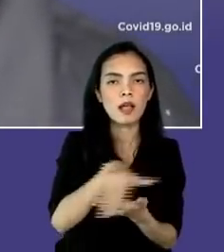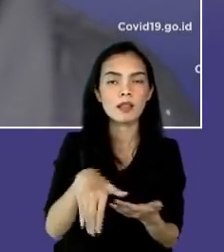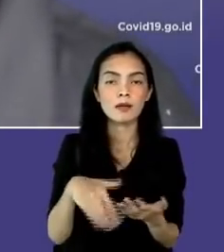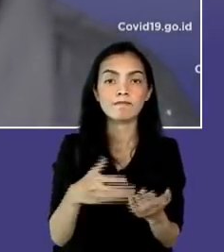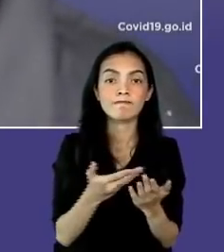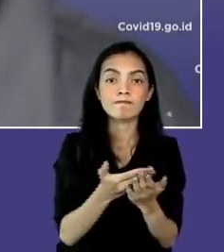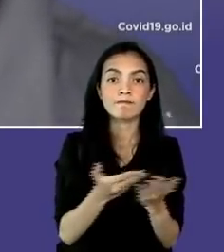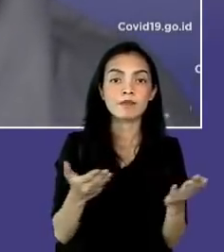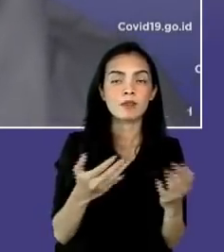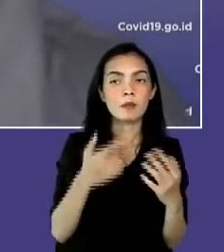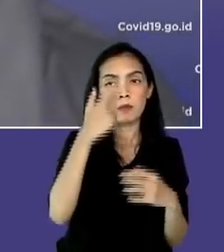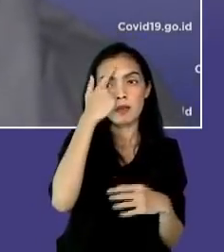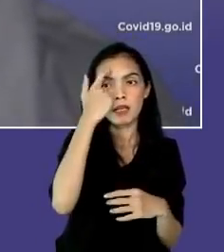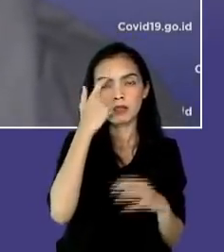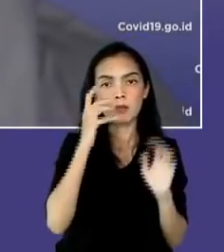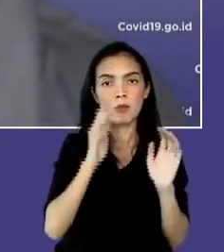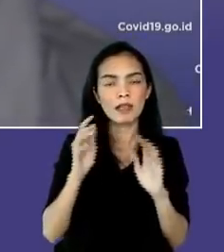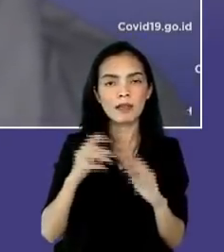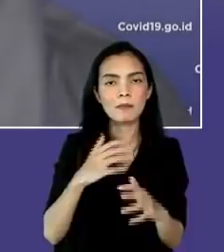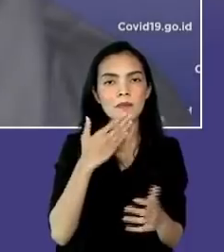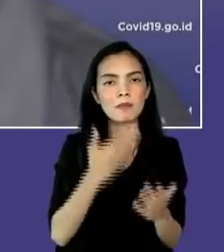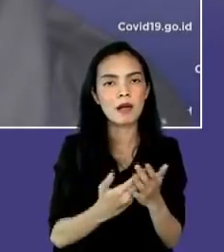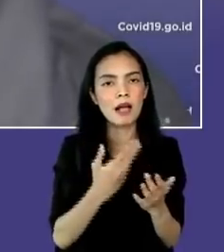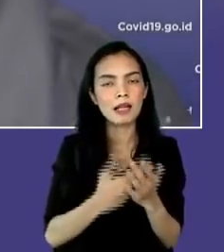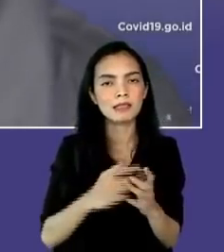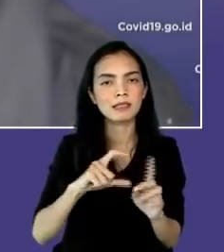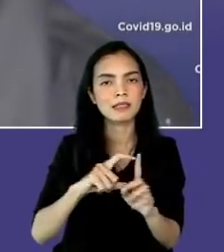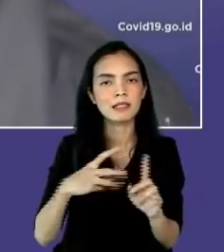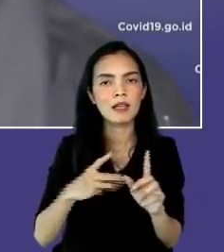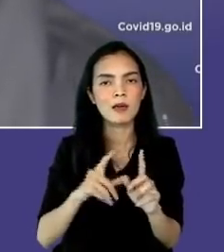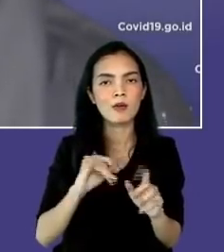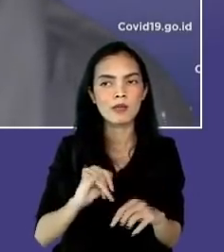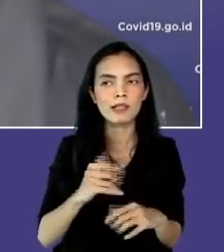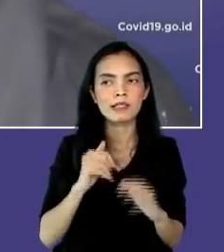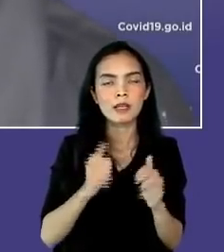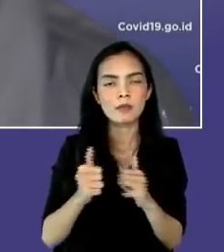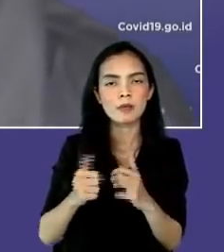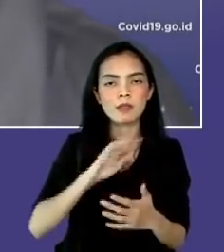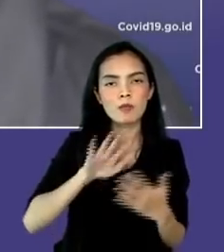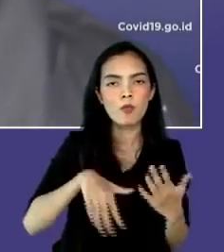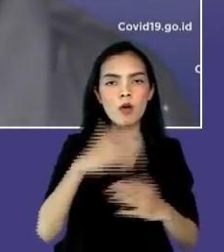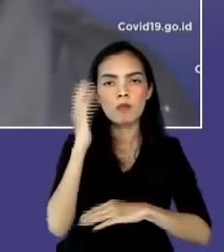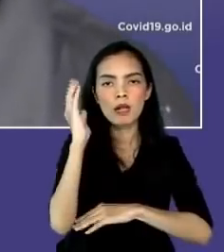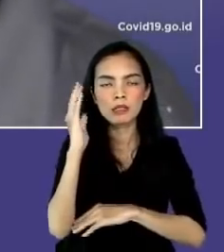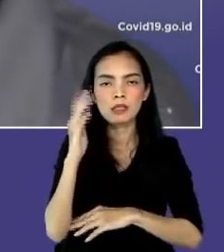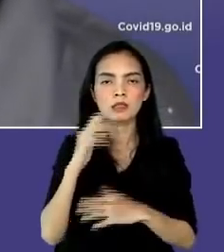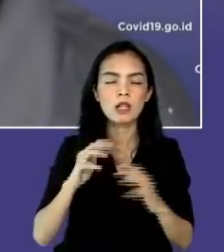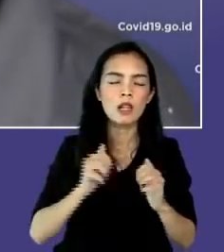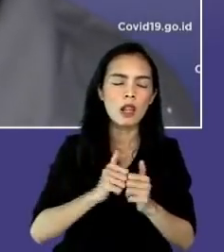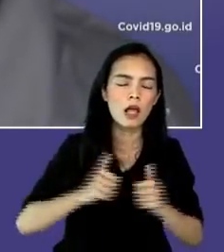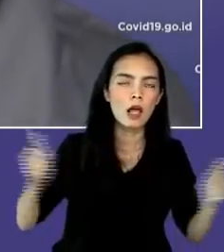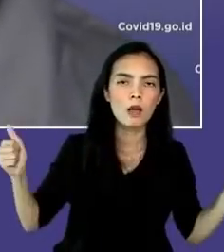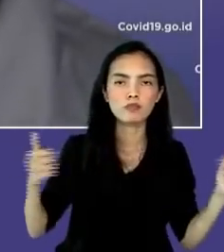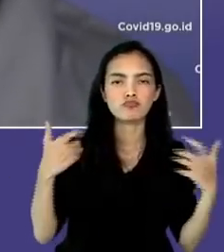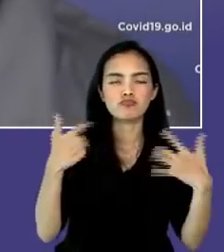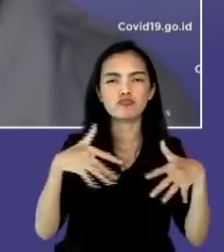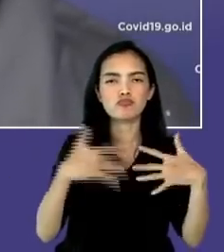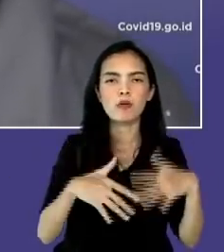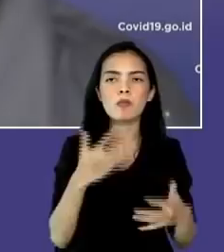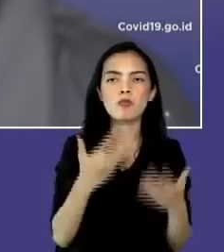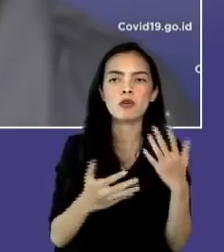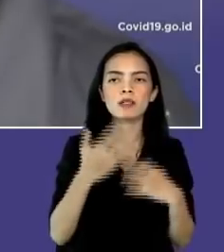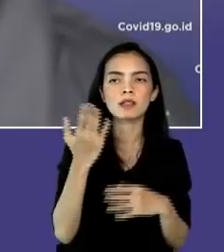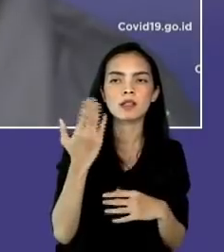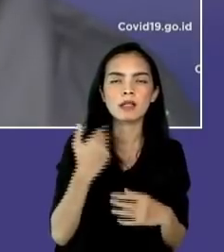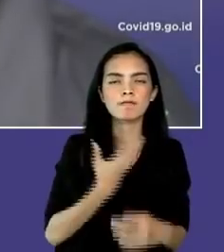Patuh sekalian, kita belajar banyak hari ini. Terima kasih banyak Dr. Dewi yang sudah menyiapkan semua presentasinya lengkap semua. Walaupun